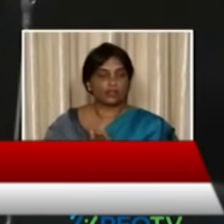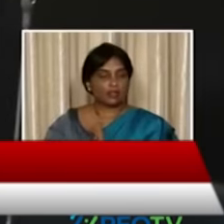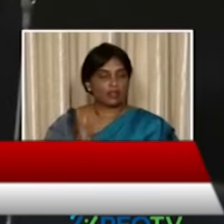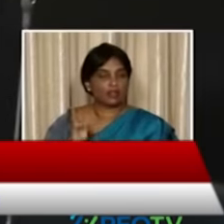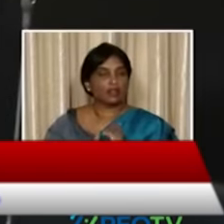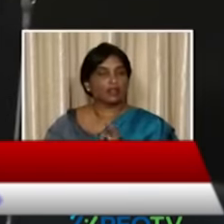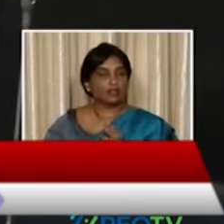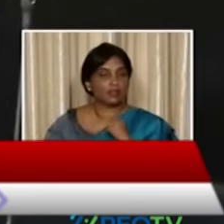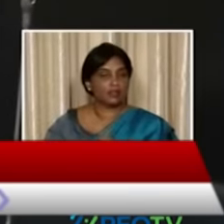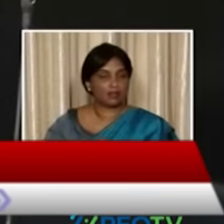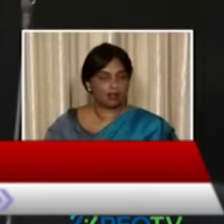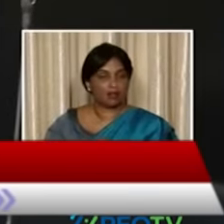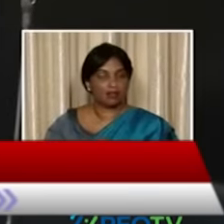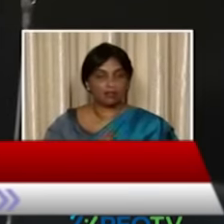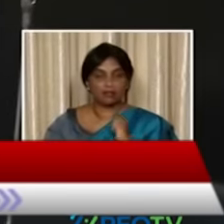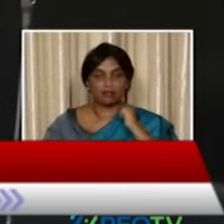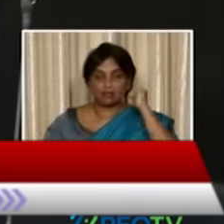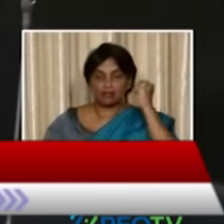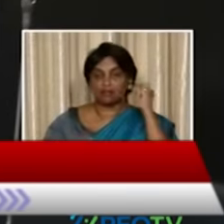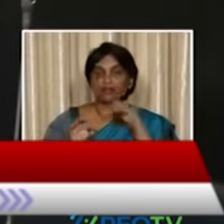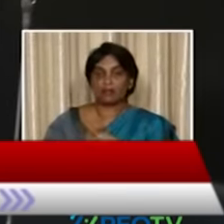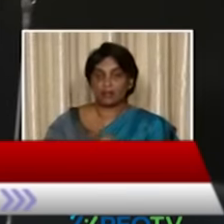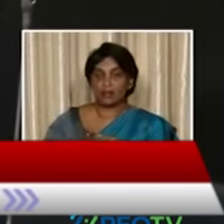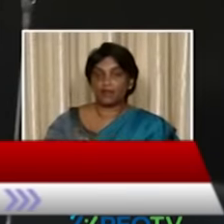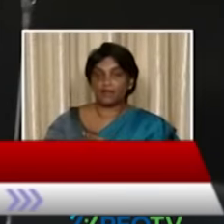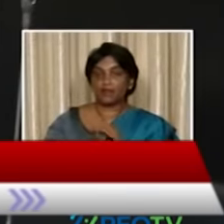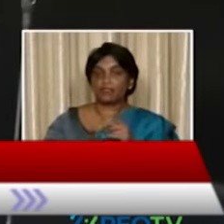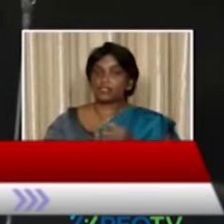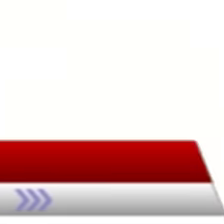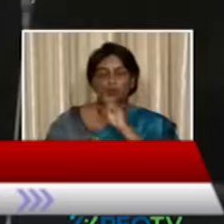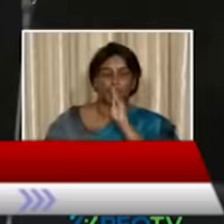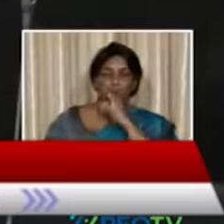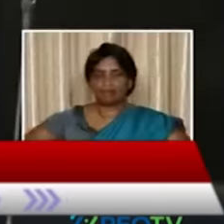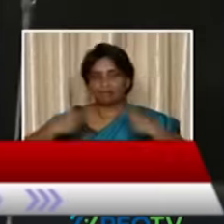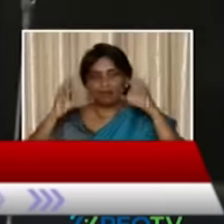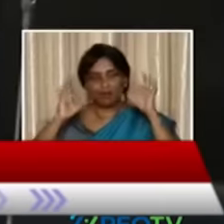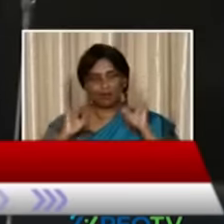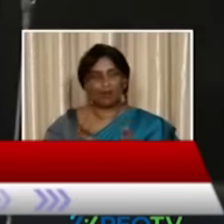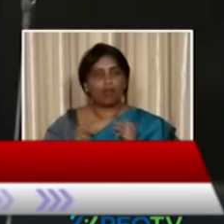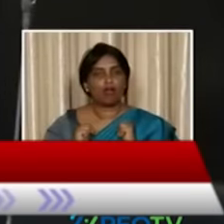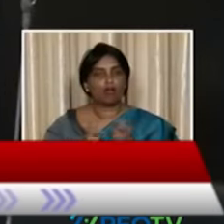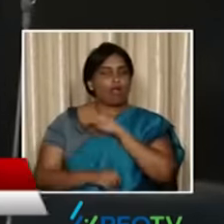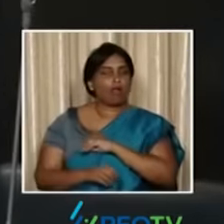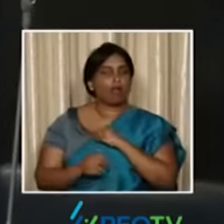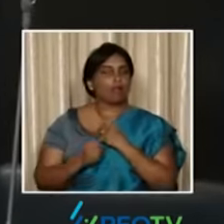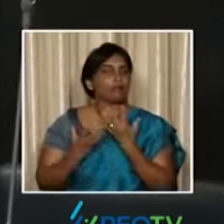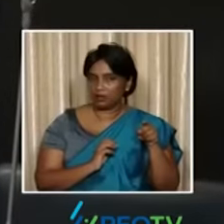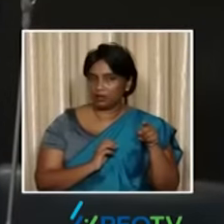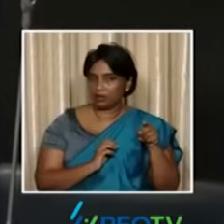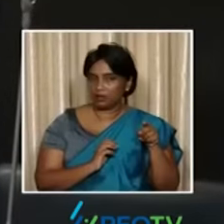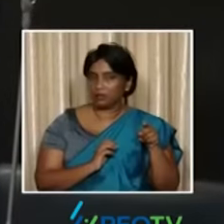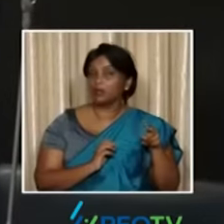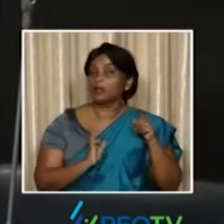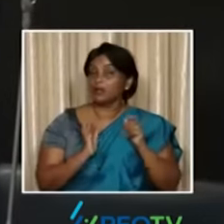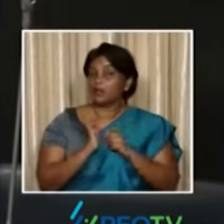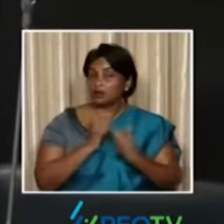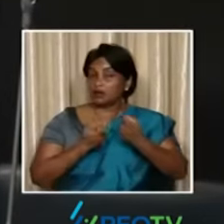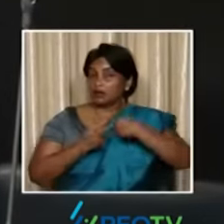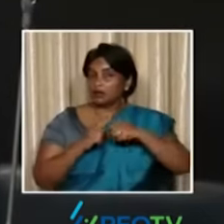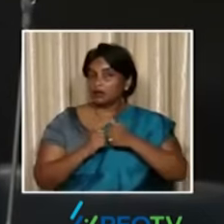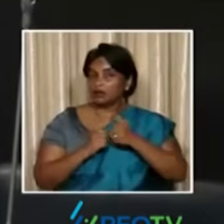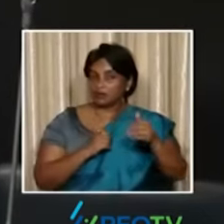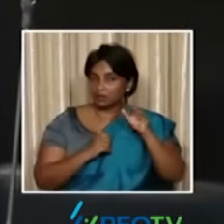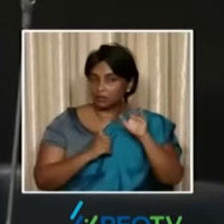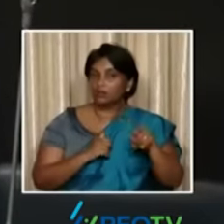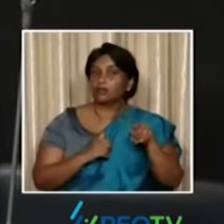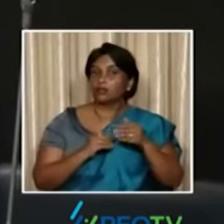මන්ත්‍රීතුමා රාජයෝගයක් තියෙනවා පාර්ලිමේන්තුවට ඇවිල්ලා තියෙනවා ජනාධිපති වුණා කියලා හිතමු. හෙට කොහොමද මේ ආදායම වැඩි කරන්නේ? ණය ප්‍රතිව්‍යුහගත